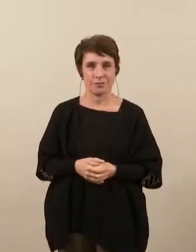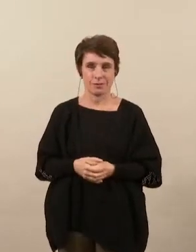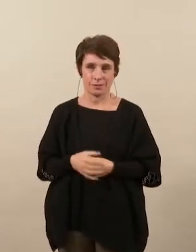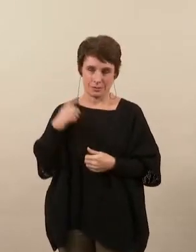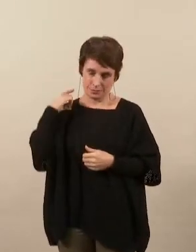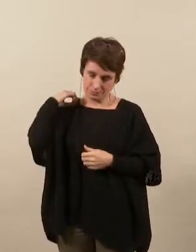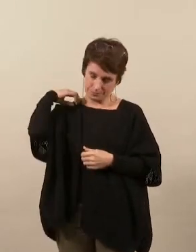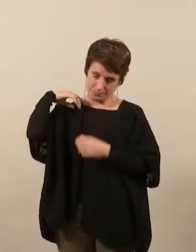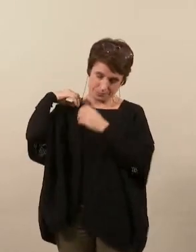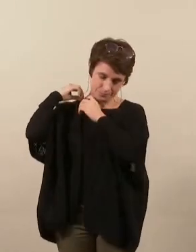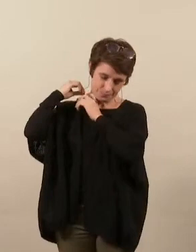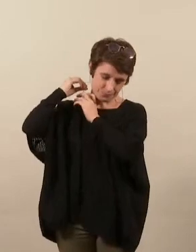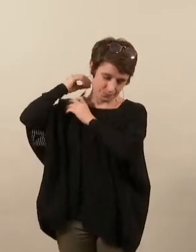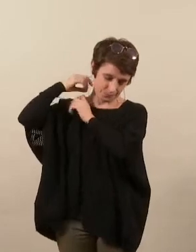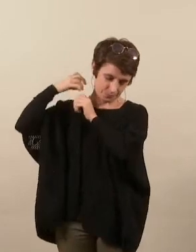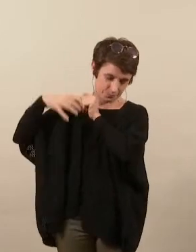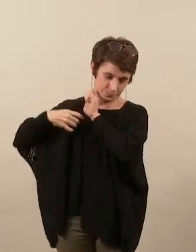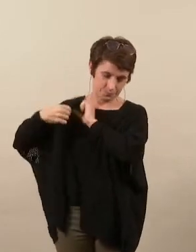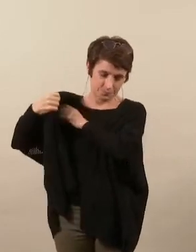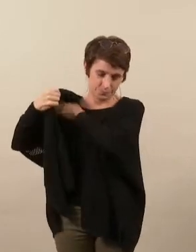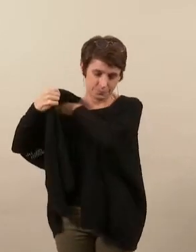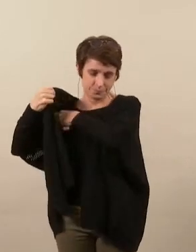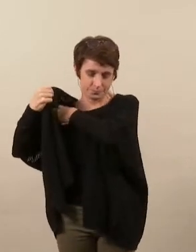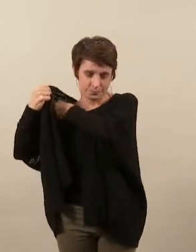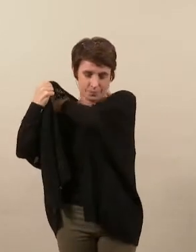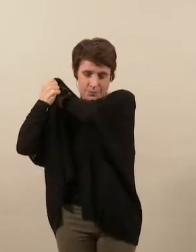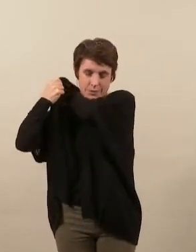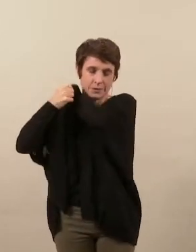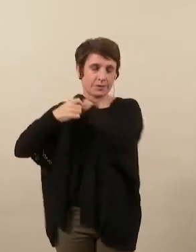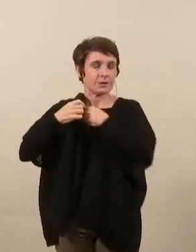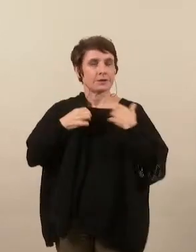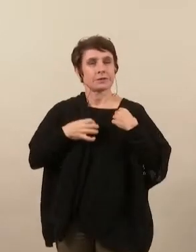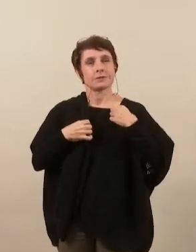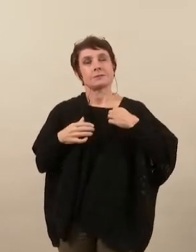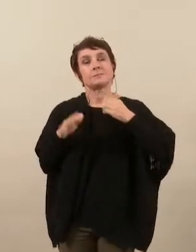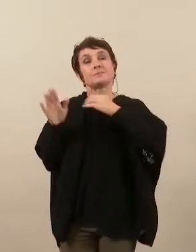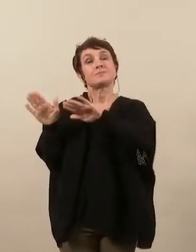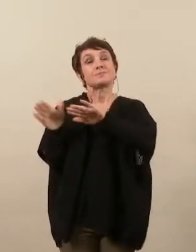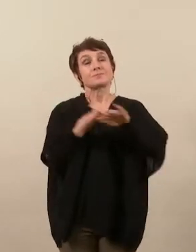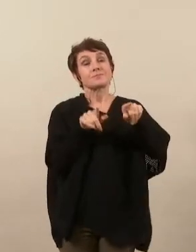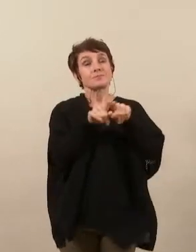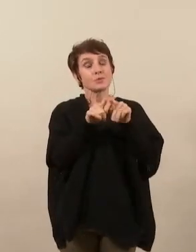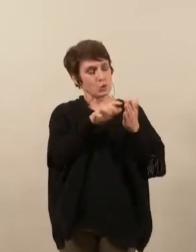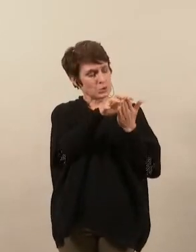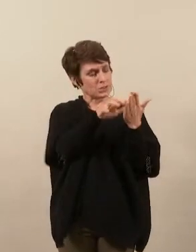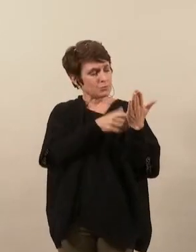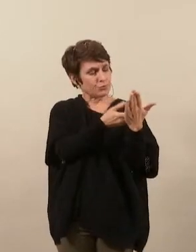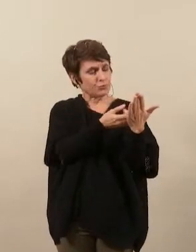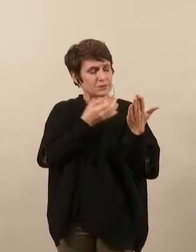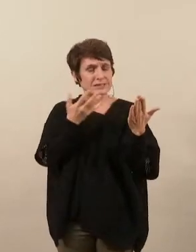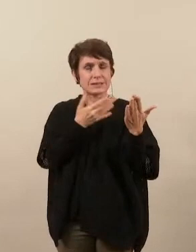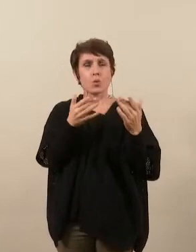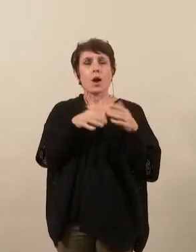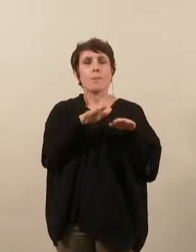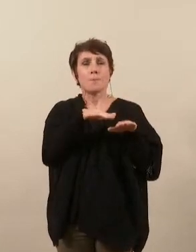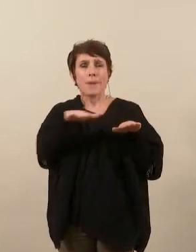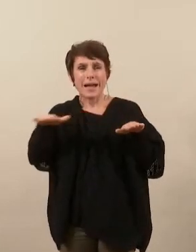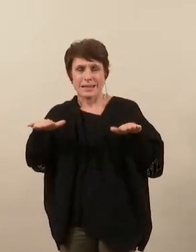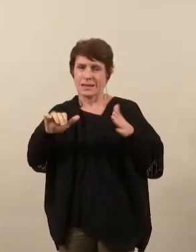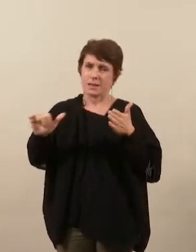Vous parlez aussi dans votre rapport d'orientation budgétaire de la piétonisation et végétalisation de places de